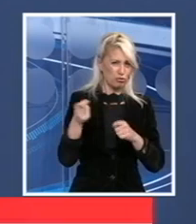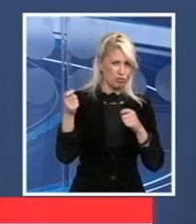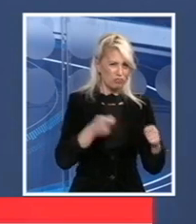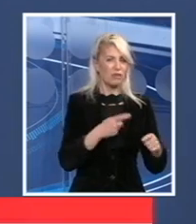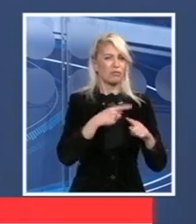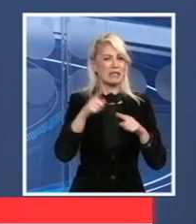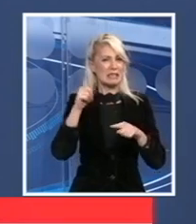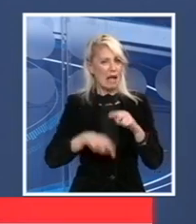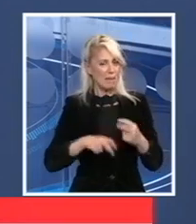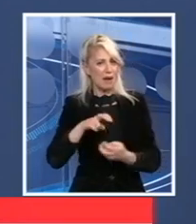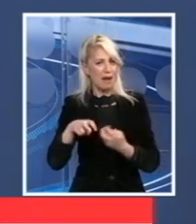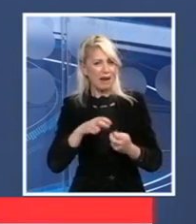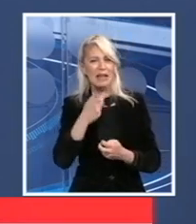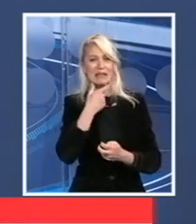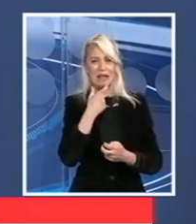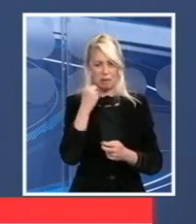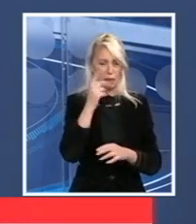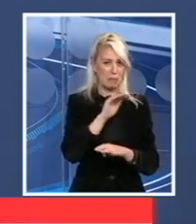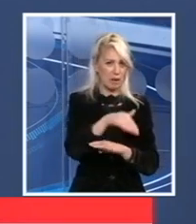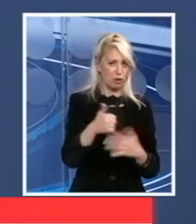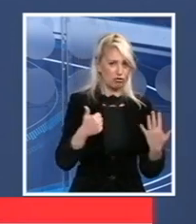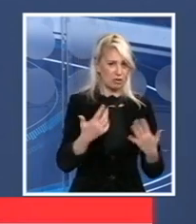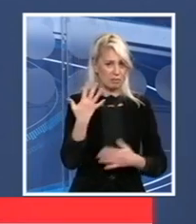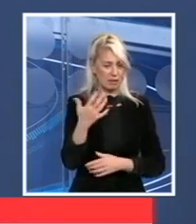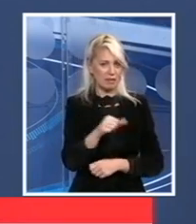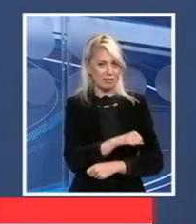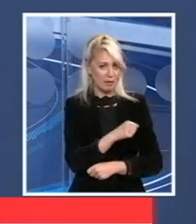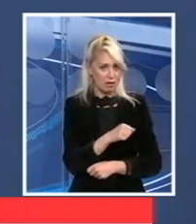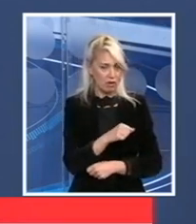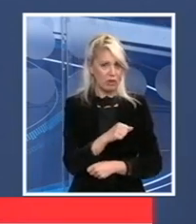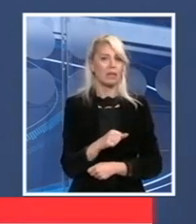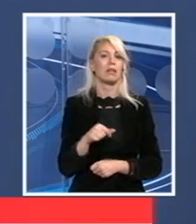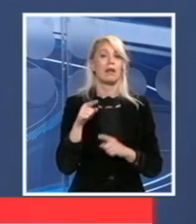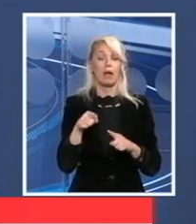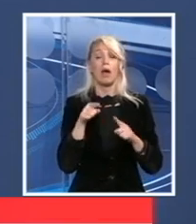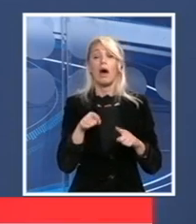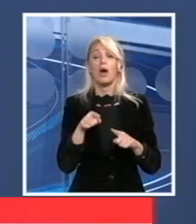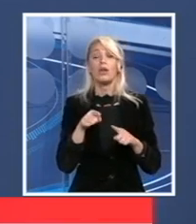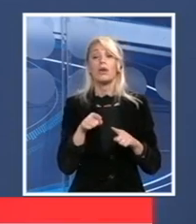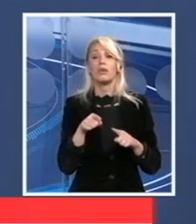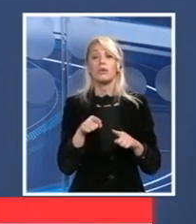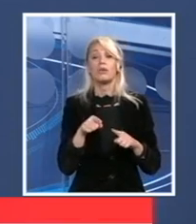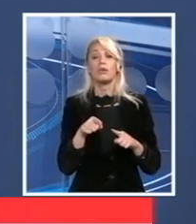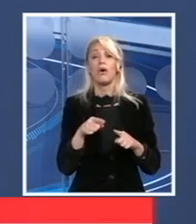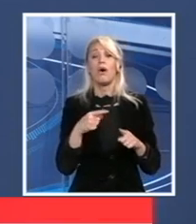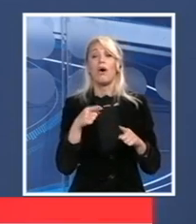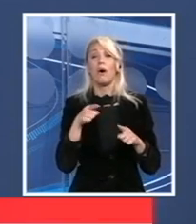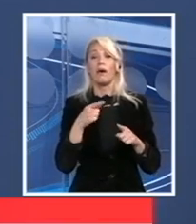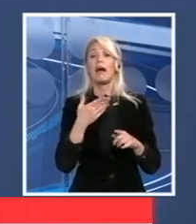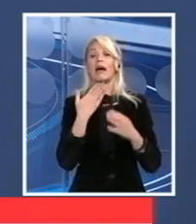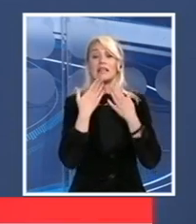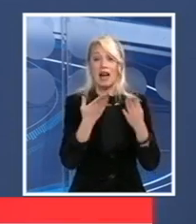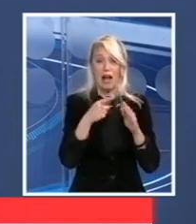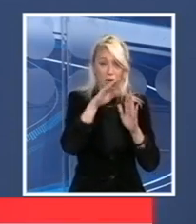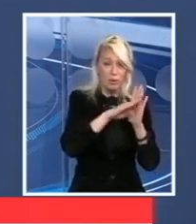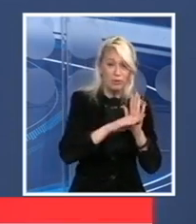zabrana kretanja najstarijih članova naše populacije je upravo u njihovoj smanjenoj učestalosti